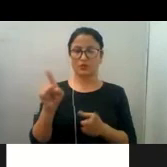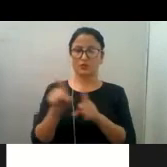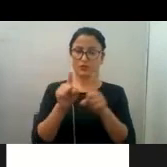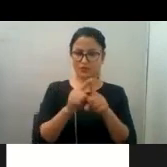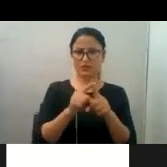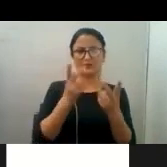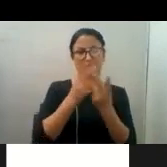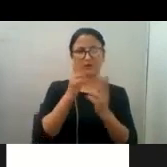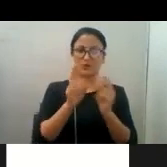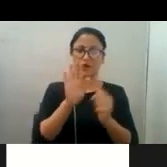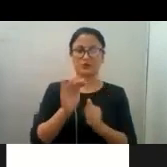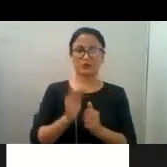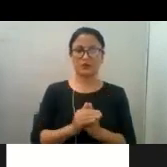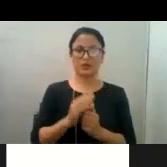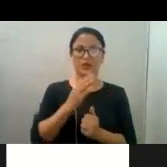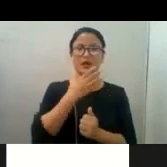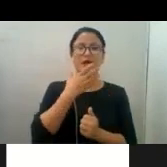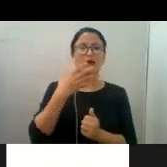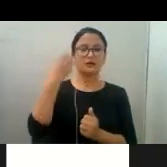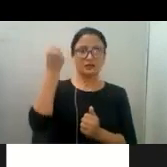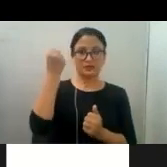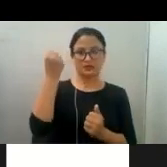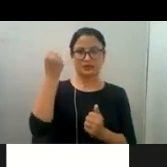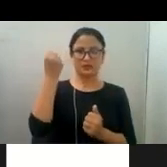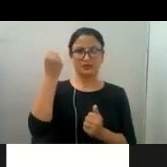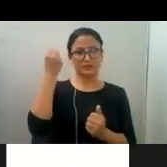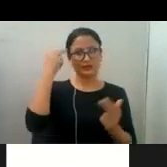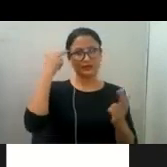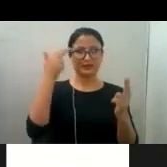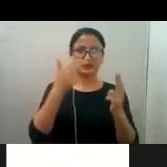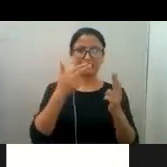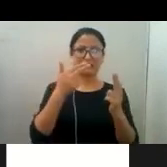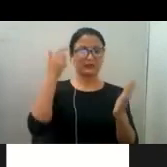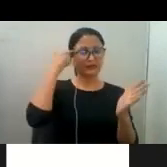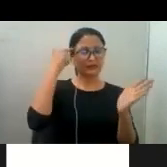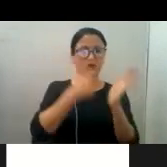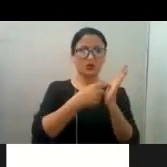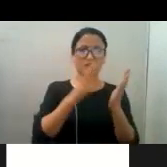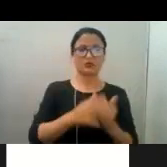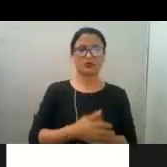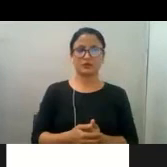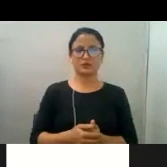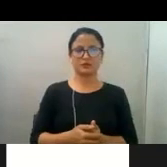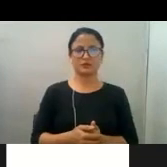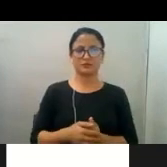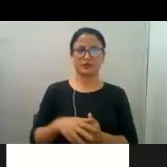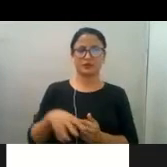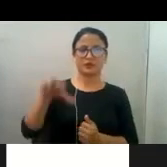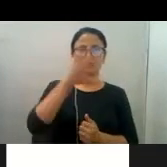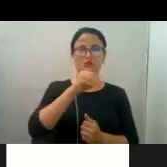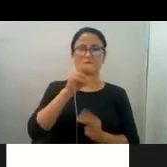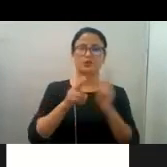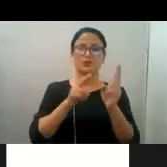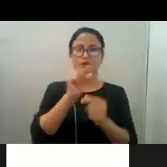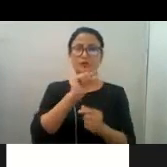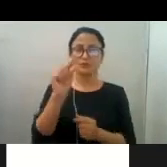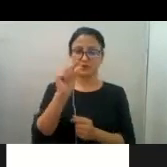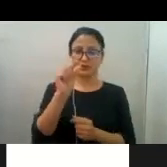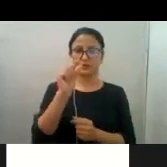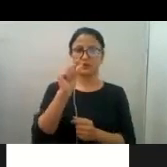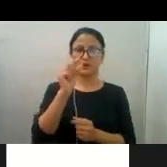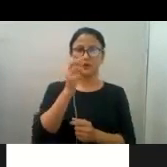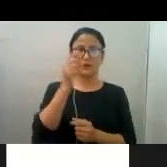आउँछन्, आत्महत्याको रूपमा त्यसलाई चित्रित गर्न खोजेको थियो। त्यसले गर्दाखेरि यी सम्पूर्ण कुराहरूको सन्दर्भमा